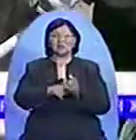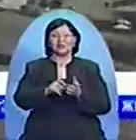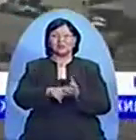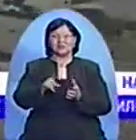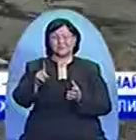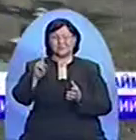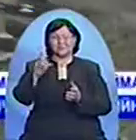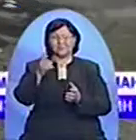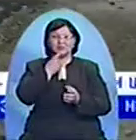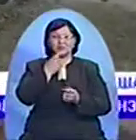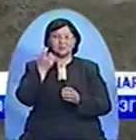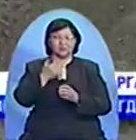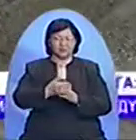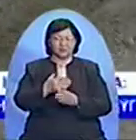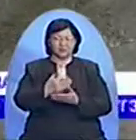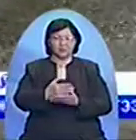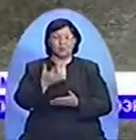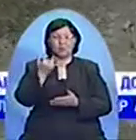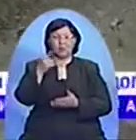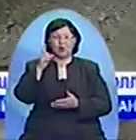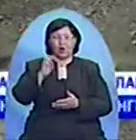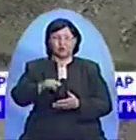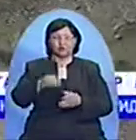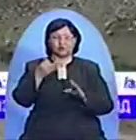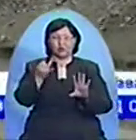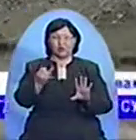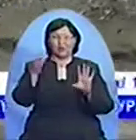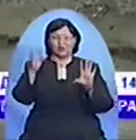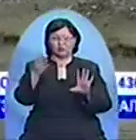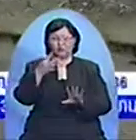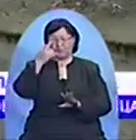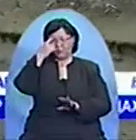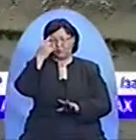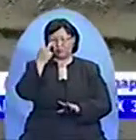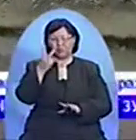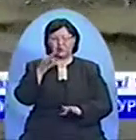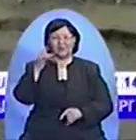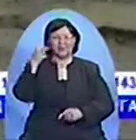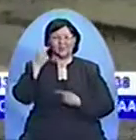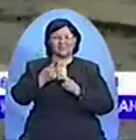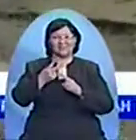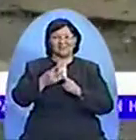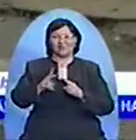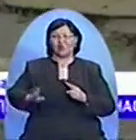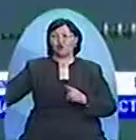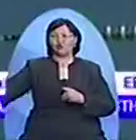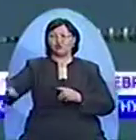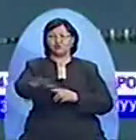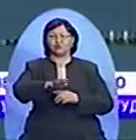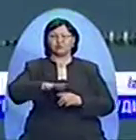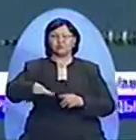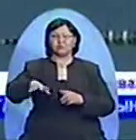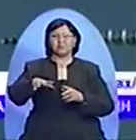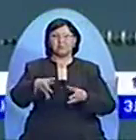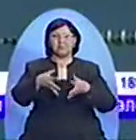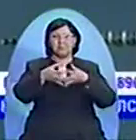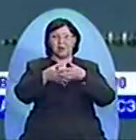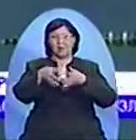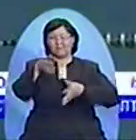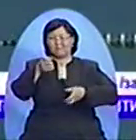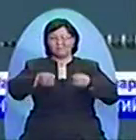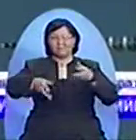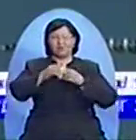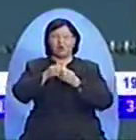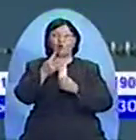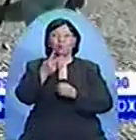байна. Улаанбаатар хотын 714 Монголын үндэсний олон нийтийн радио телевизийн орчмын орон сусны хороолын дэд бүтцийн